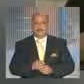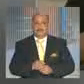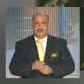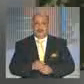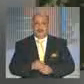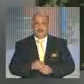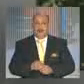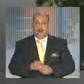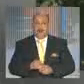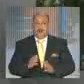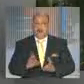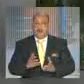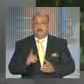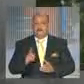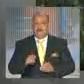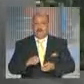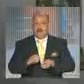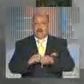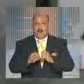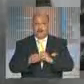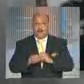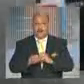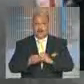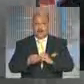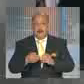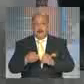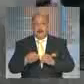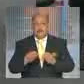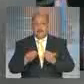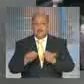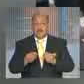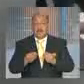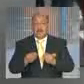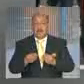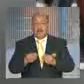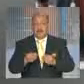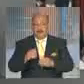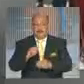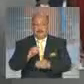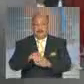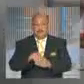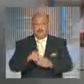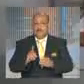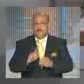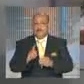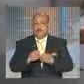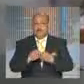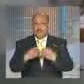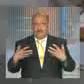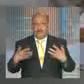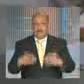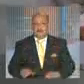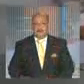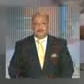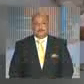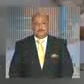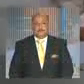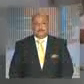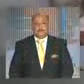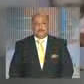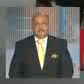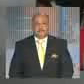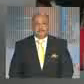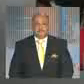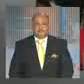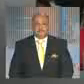الجدية. وقبل انطلاق الجلسة نفذ أهالي شهيدي الثورة وجرحاها بدوز وقفة احتجاجية تطالب بضرورة